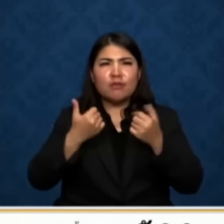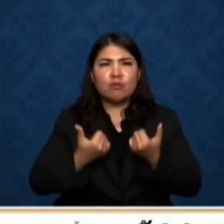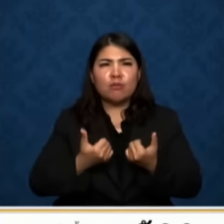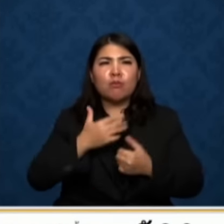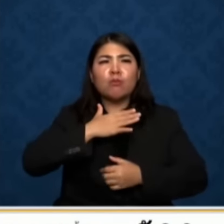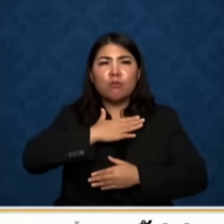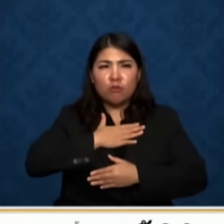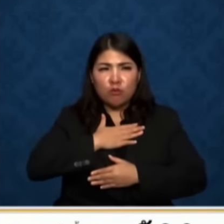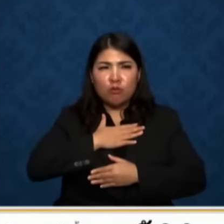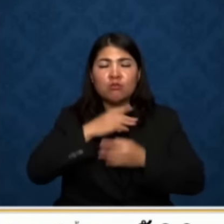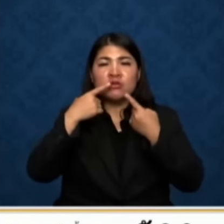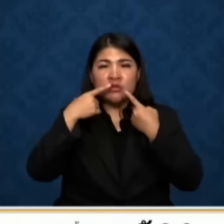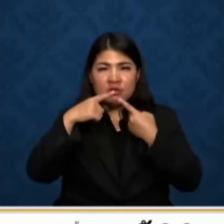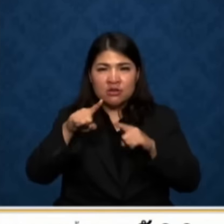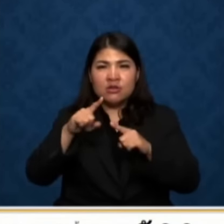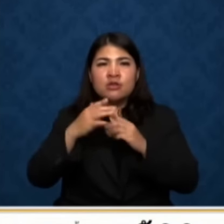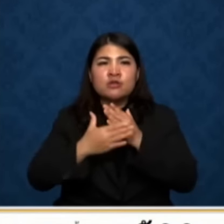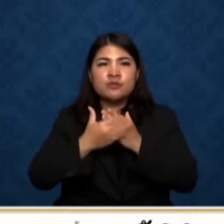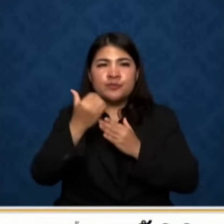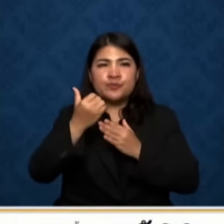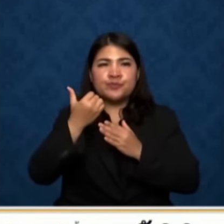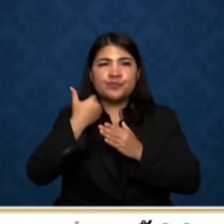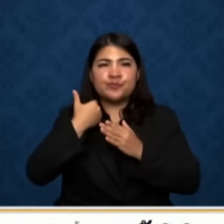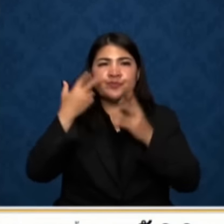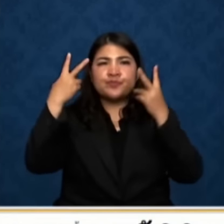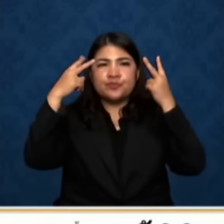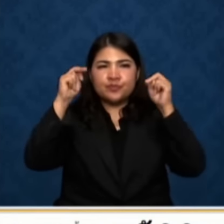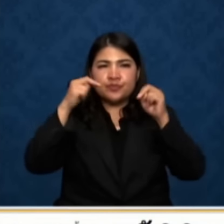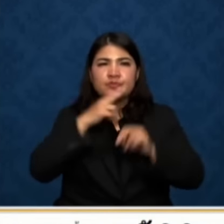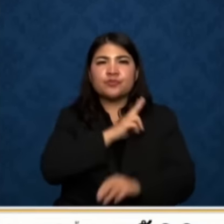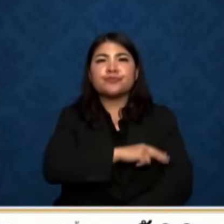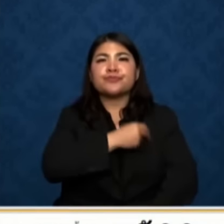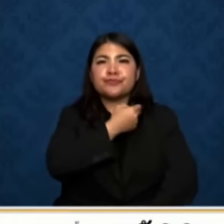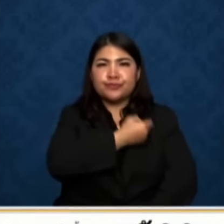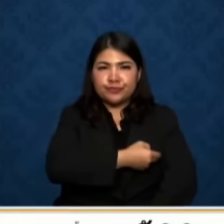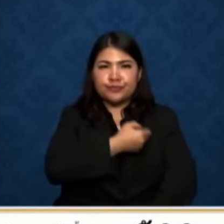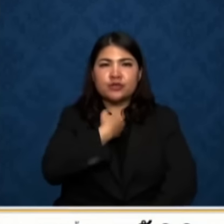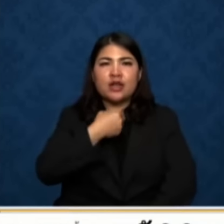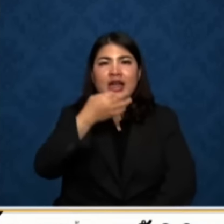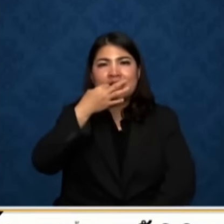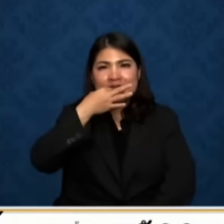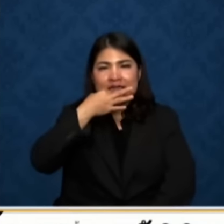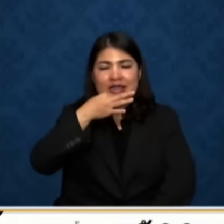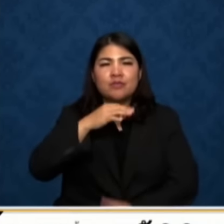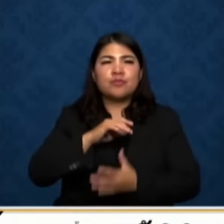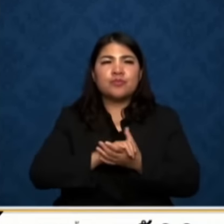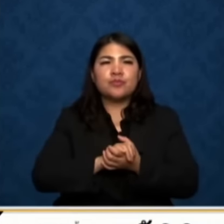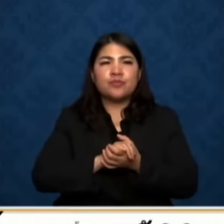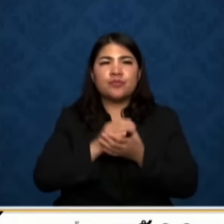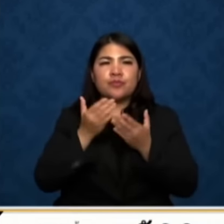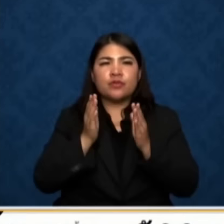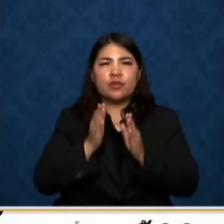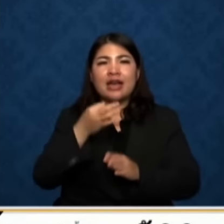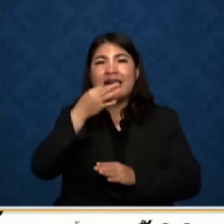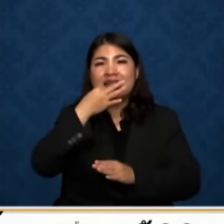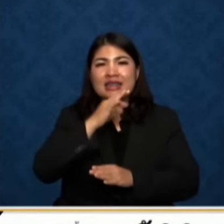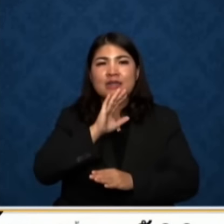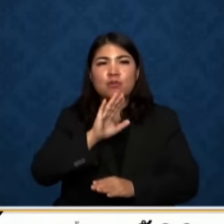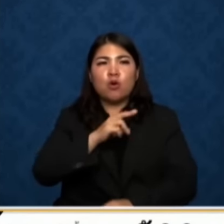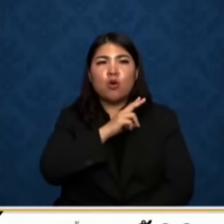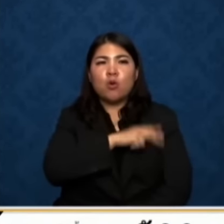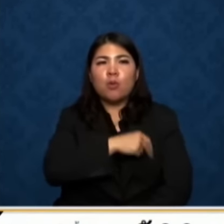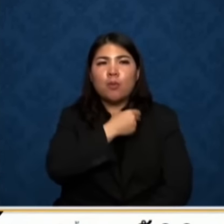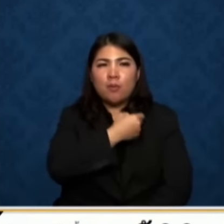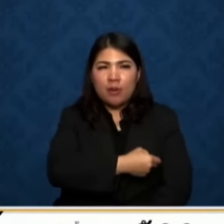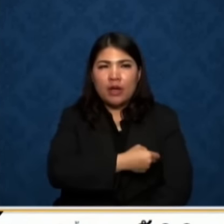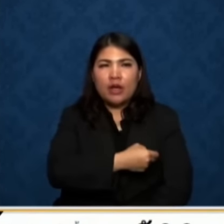เป็นสภานายกพิเศษแพทยสภาและอยู่ในฐานะวิชาชีพของแพทย์และมีส่วนเกี่ยว